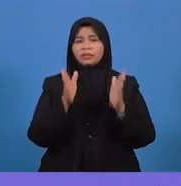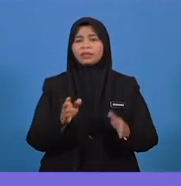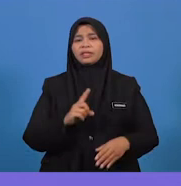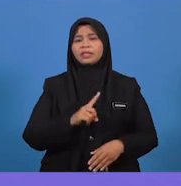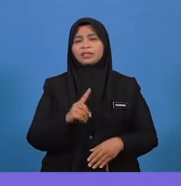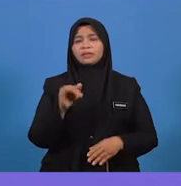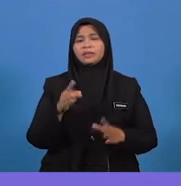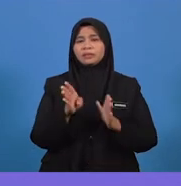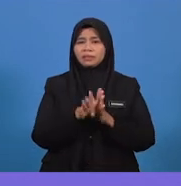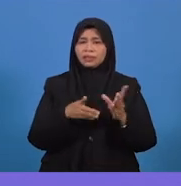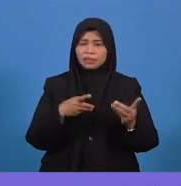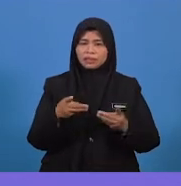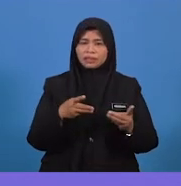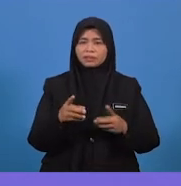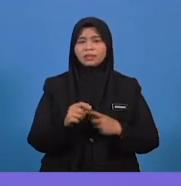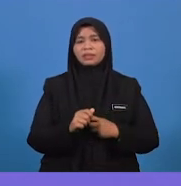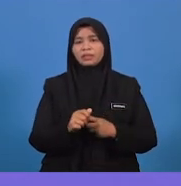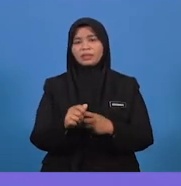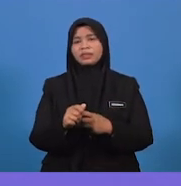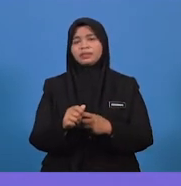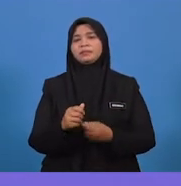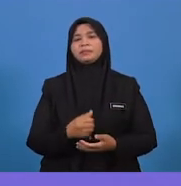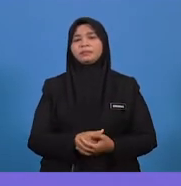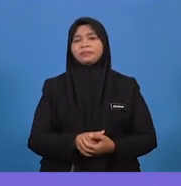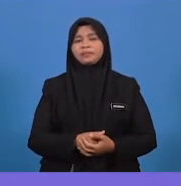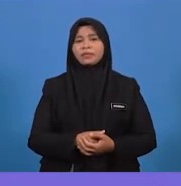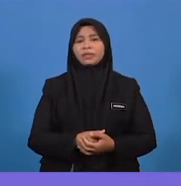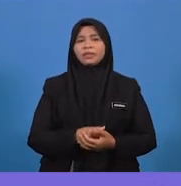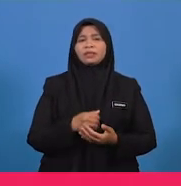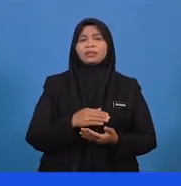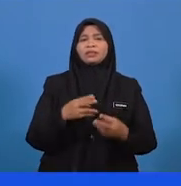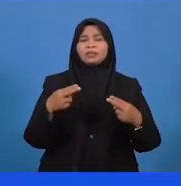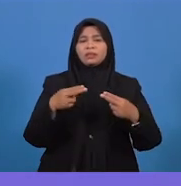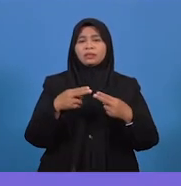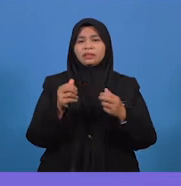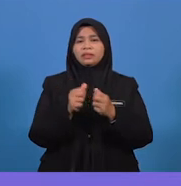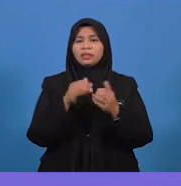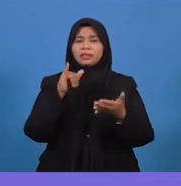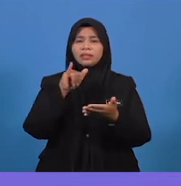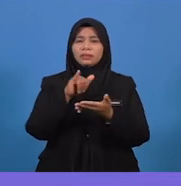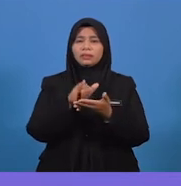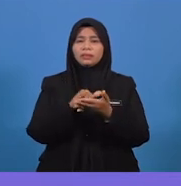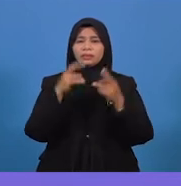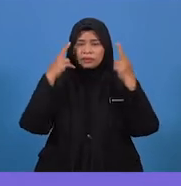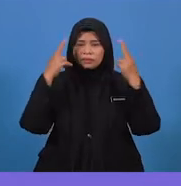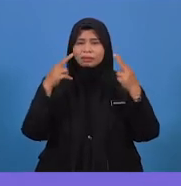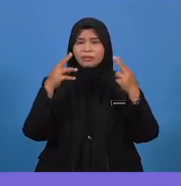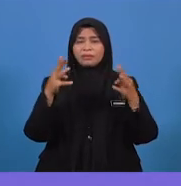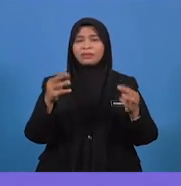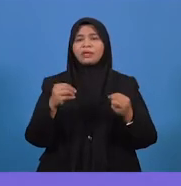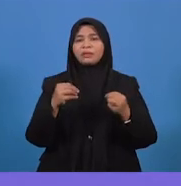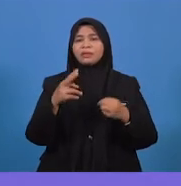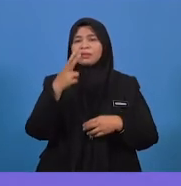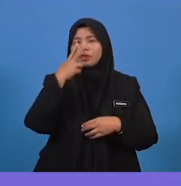taat, berdisiplin dan berakhlak mulia secara istiqomah. Sehubungan dengan itu, Ustazah